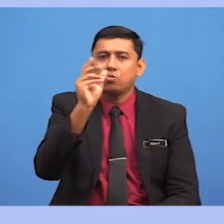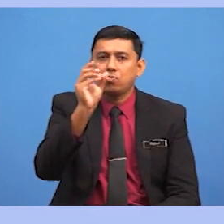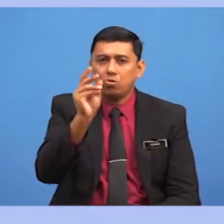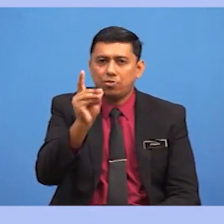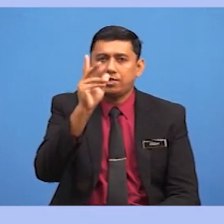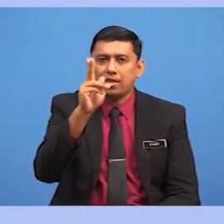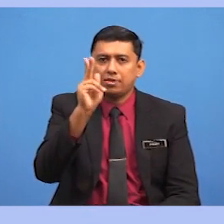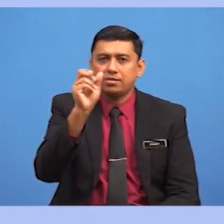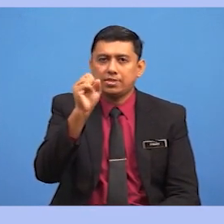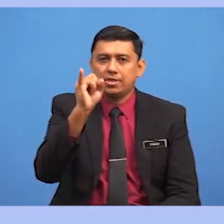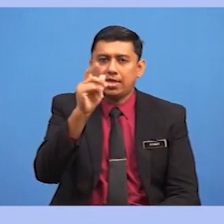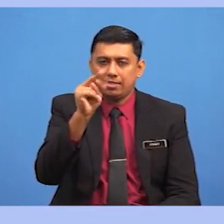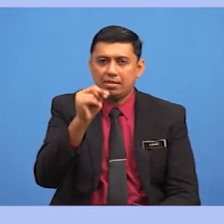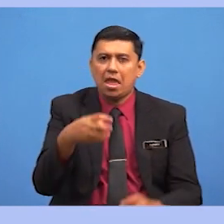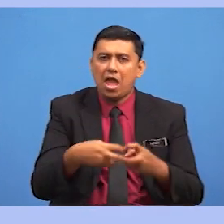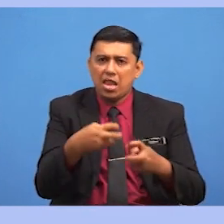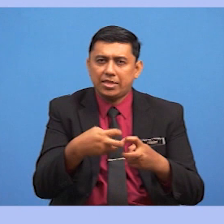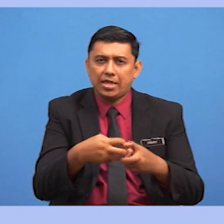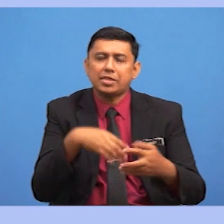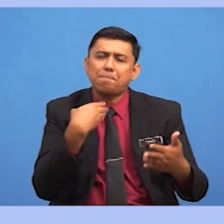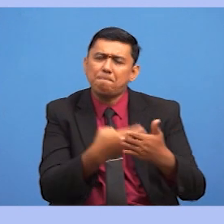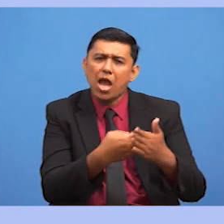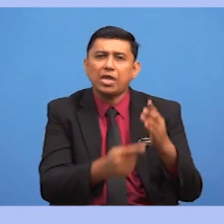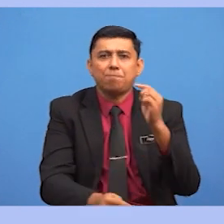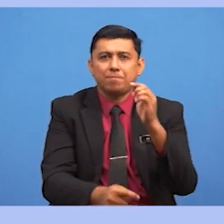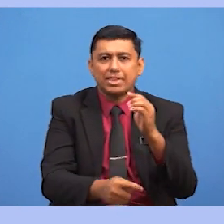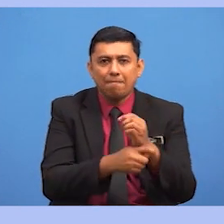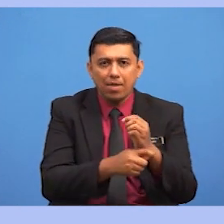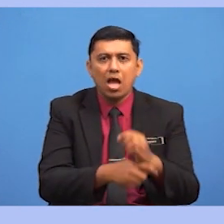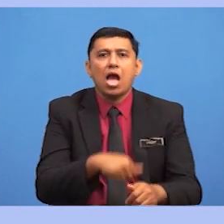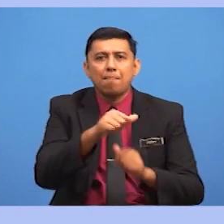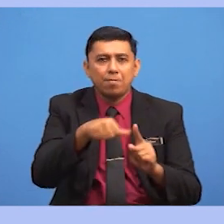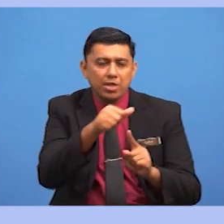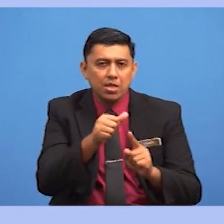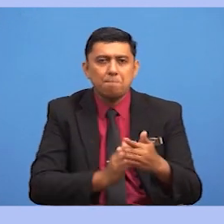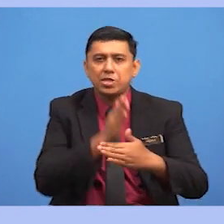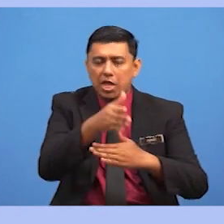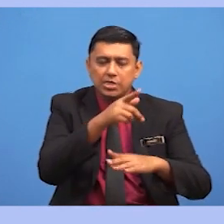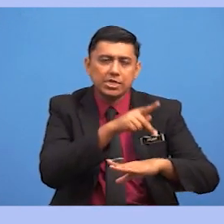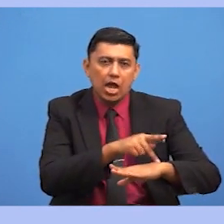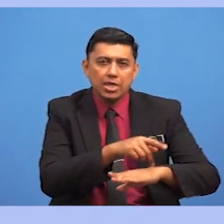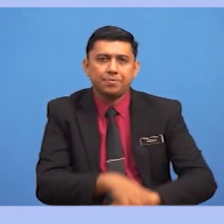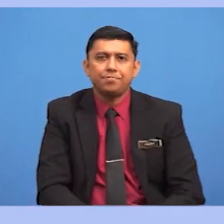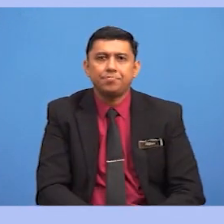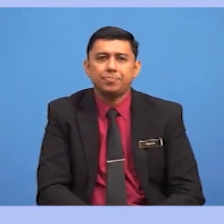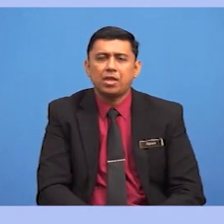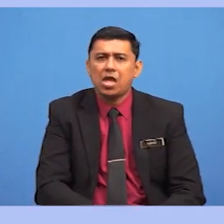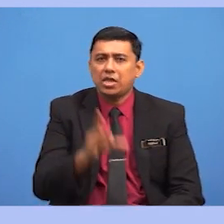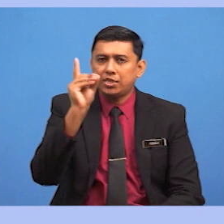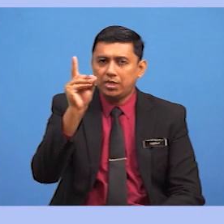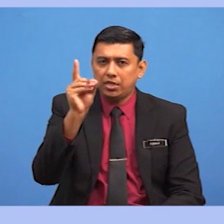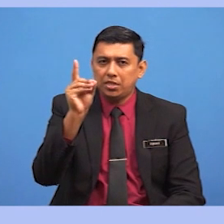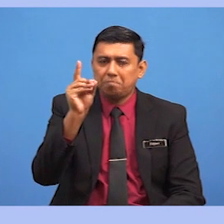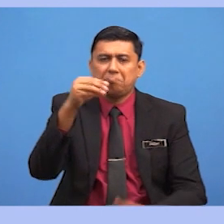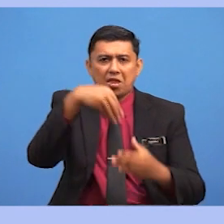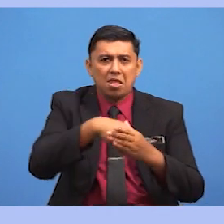elektrik semakin bertambah apabila merentasi kala dari kiri ke kanan jadual berkala. D. Unsur